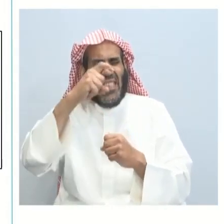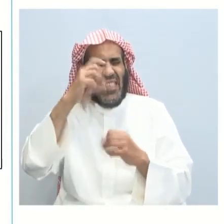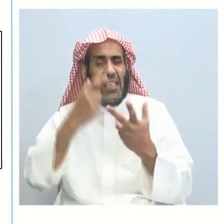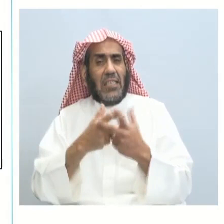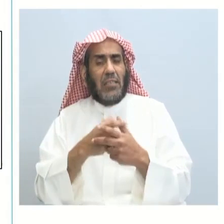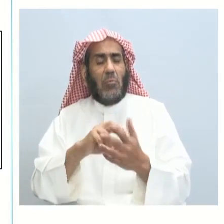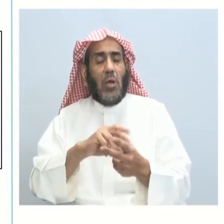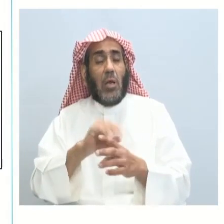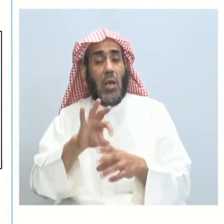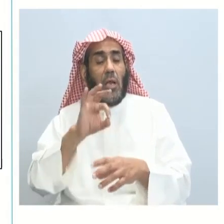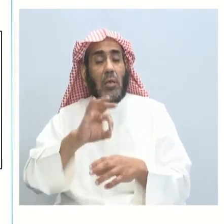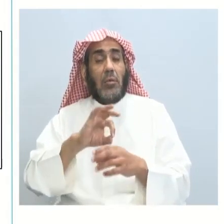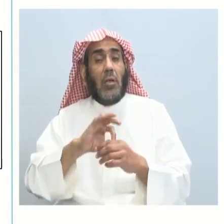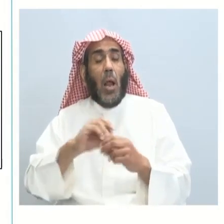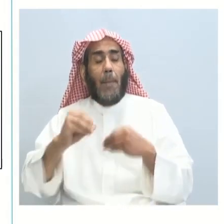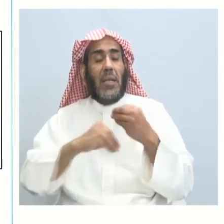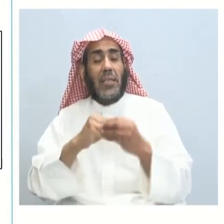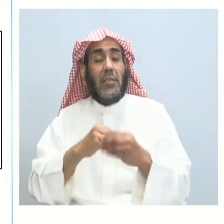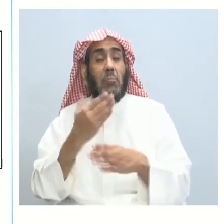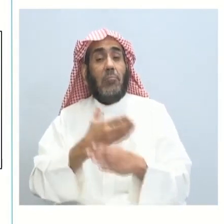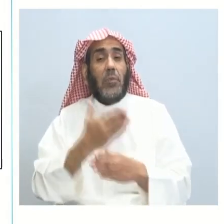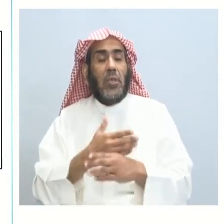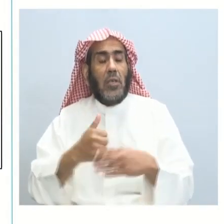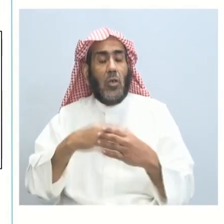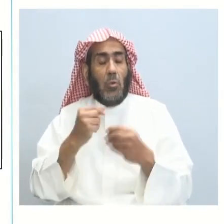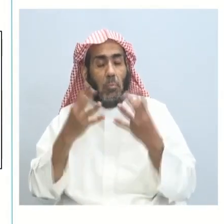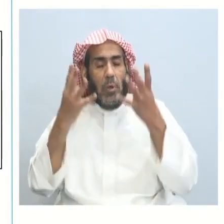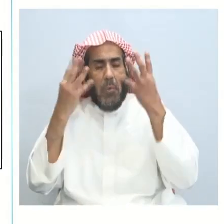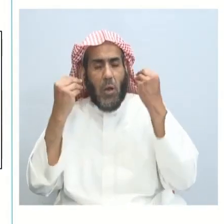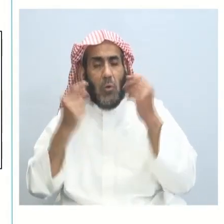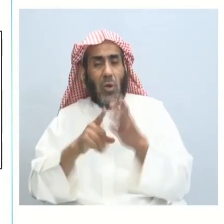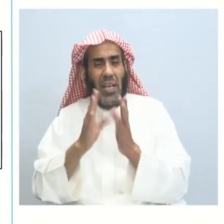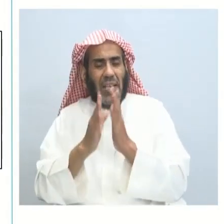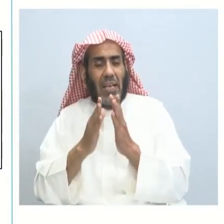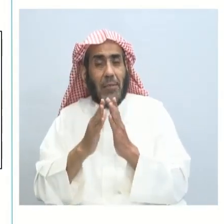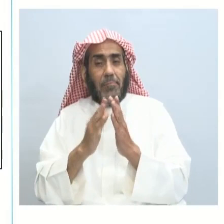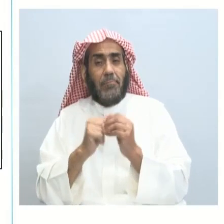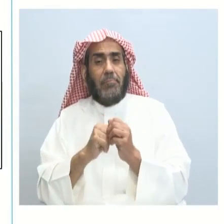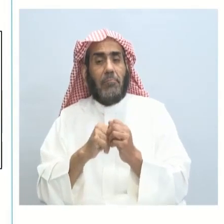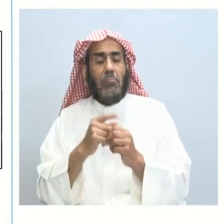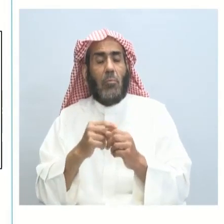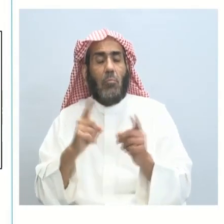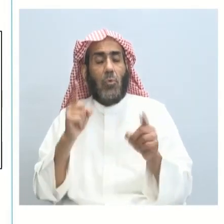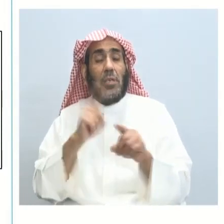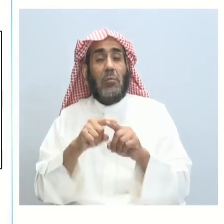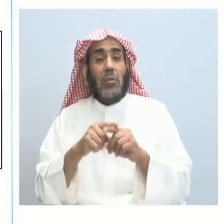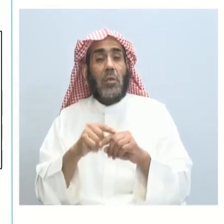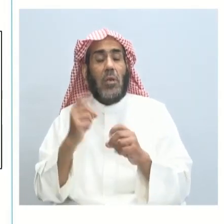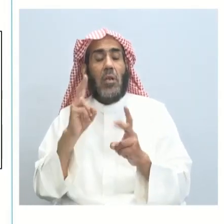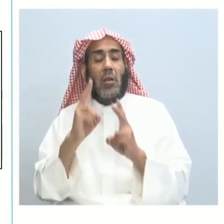ندرس الخيارات البديله لكي نخرج بمعلومات تكون ادق وايضا تكون مناسبه